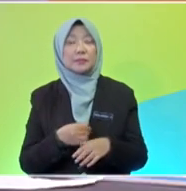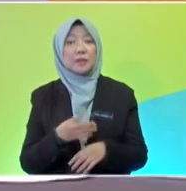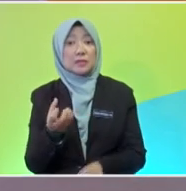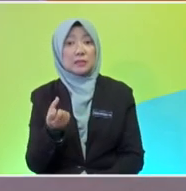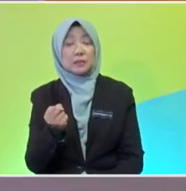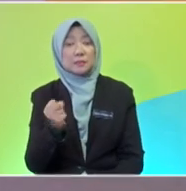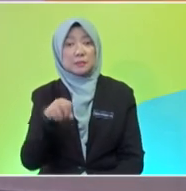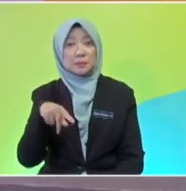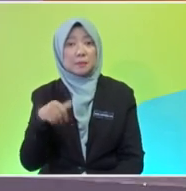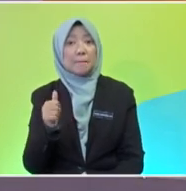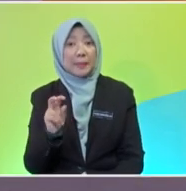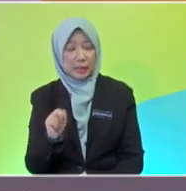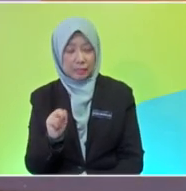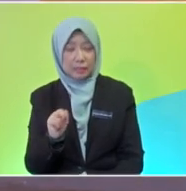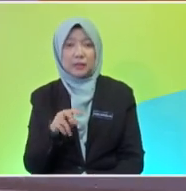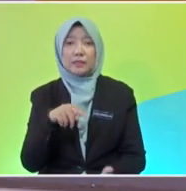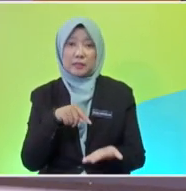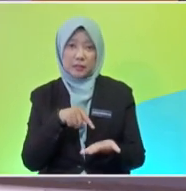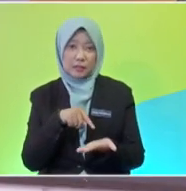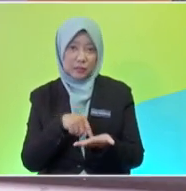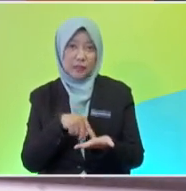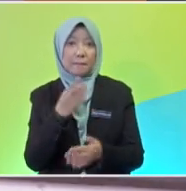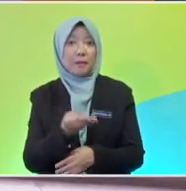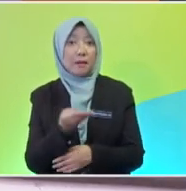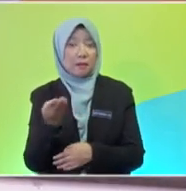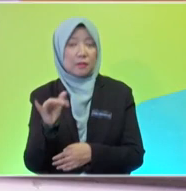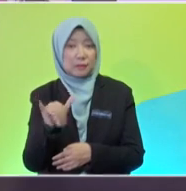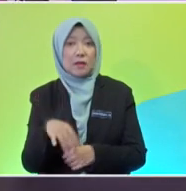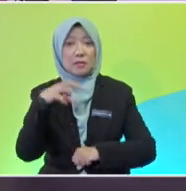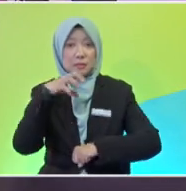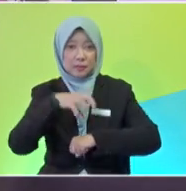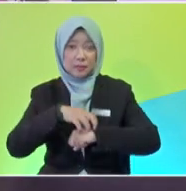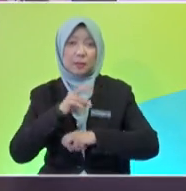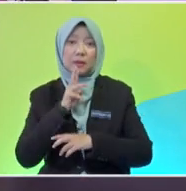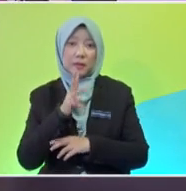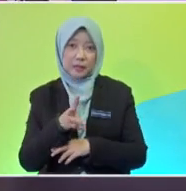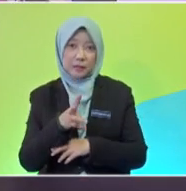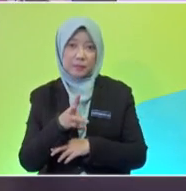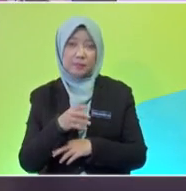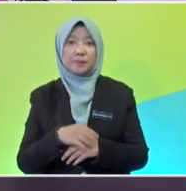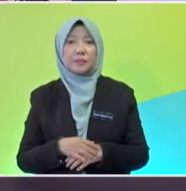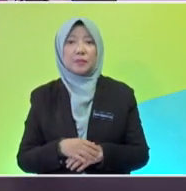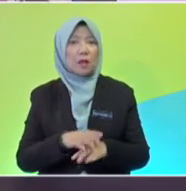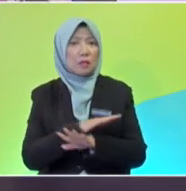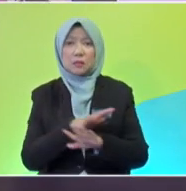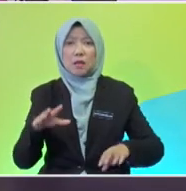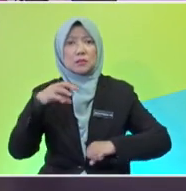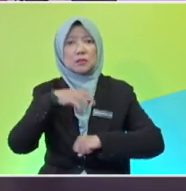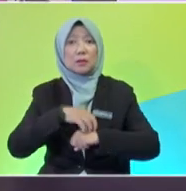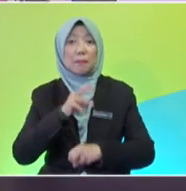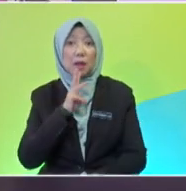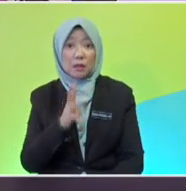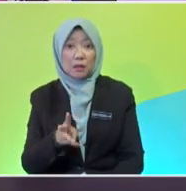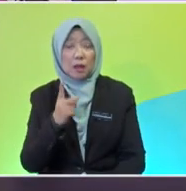Spike nah ini Ila bahan menyerap airku selain seperti itu kita pun ada bahan tidak menyerah air kecil